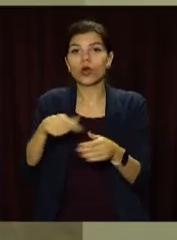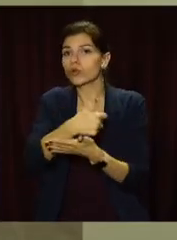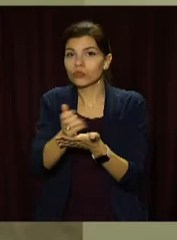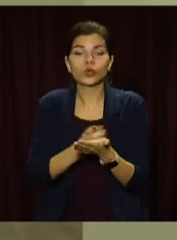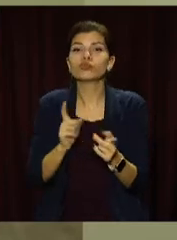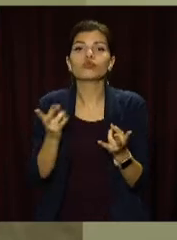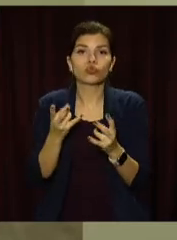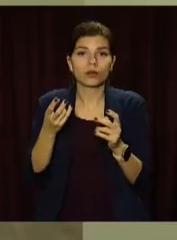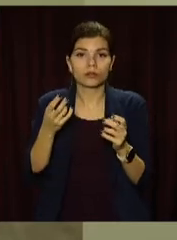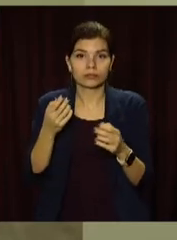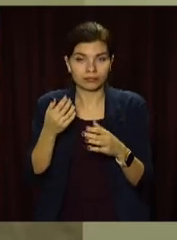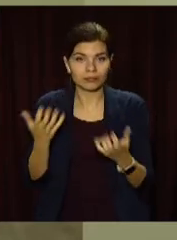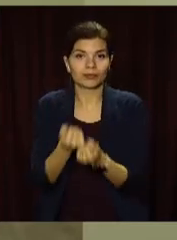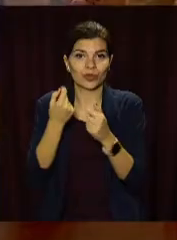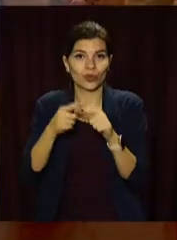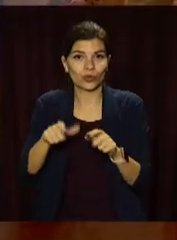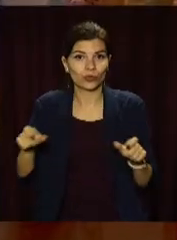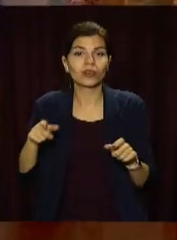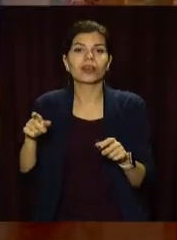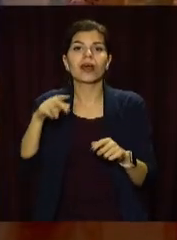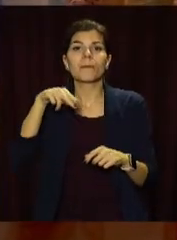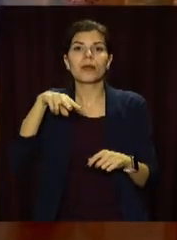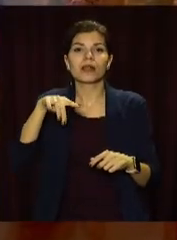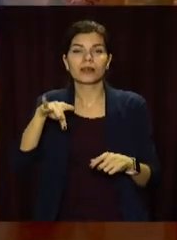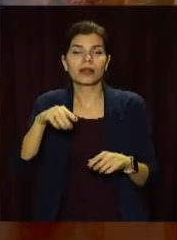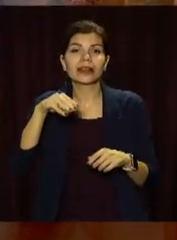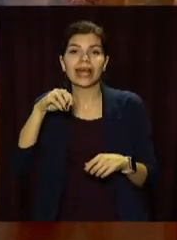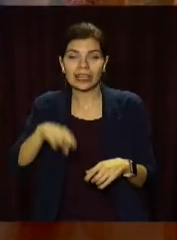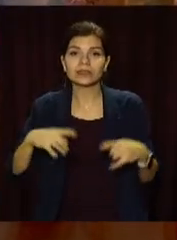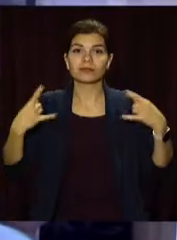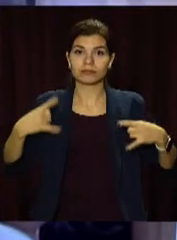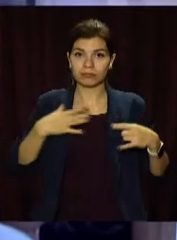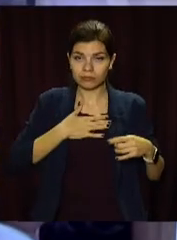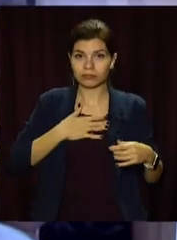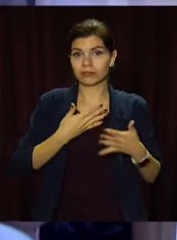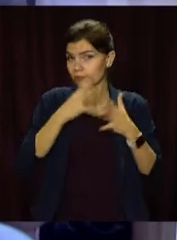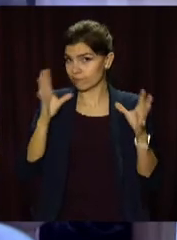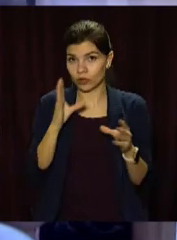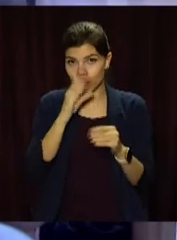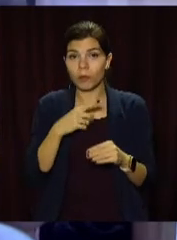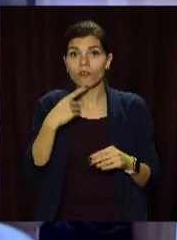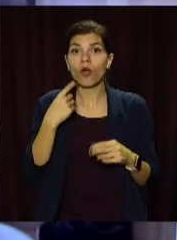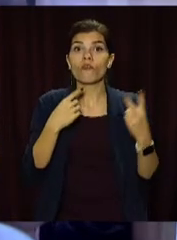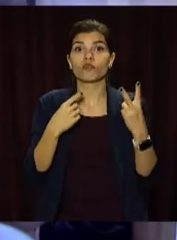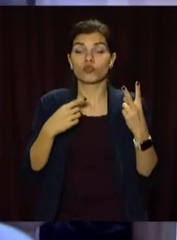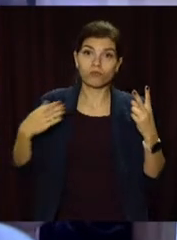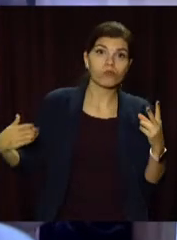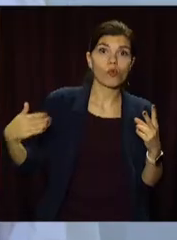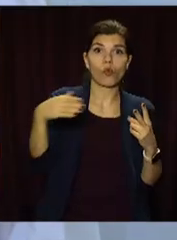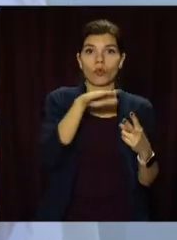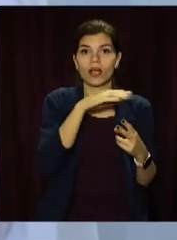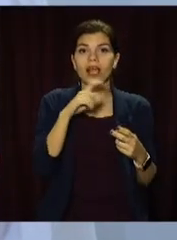рятувати інфікованих. Тут діагностують, проводять ПЛР-тести, роблять рентген легень та лікують. Медики кажуть, друга хвиля пандемії дається